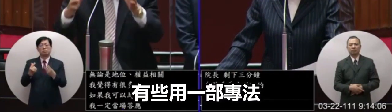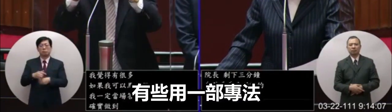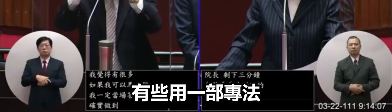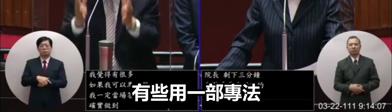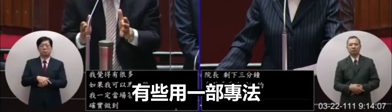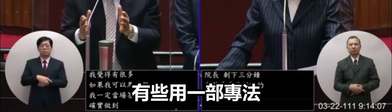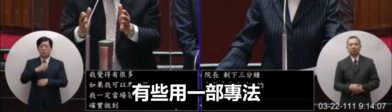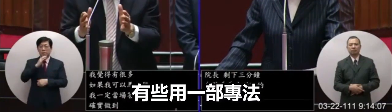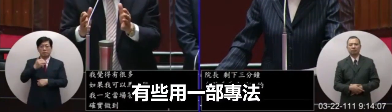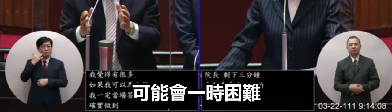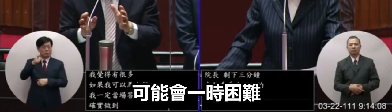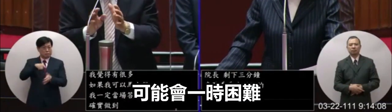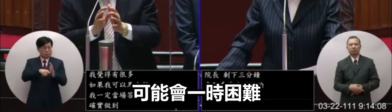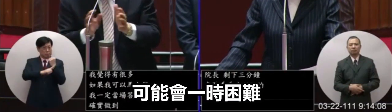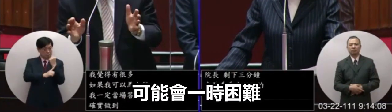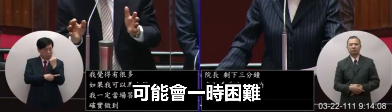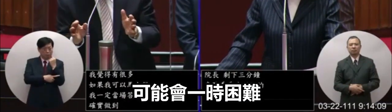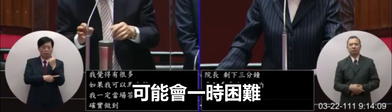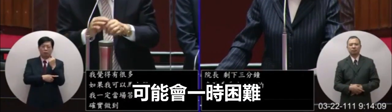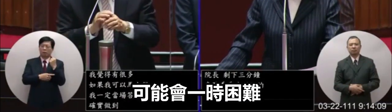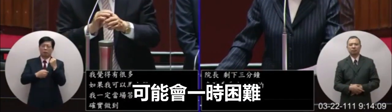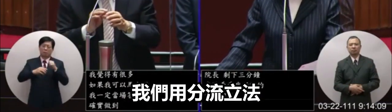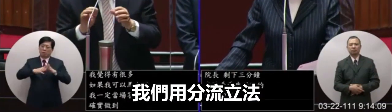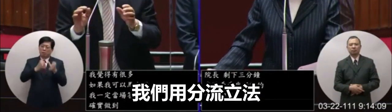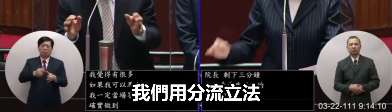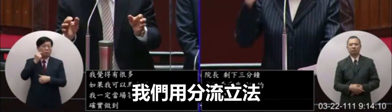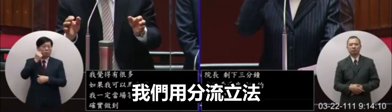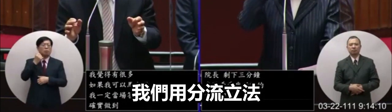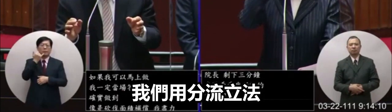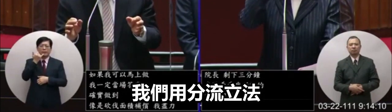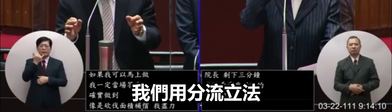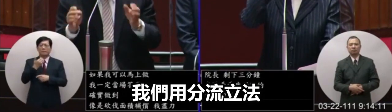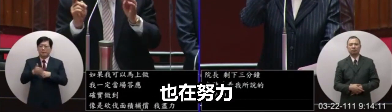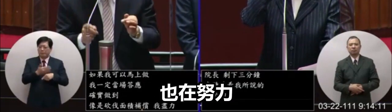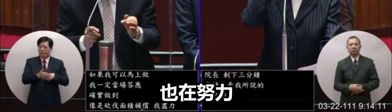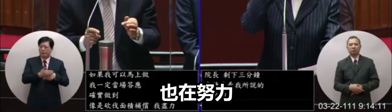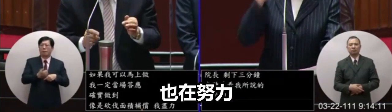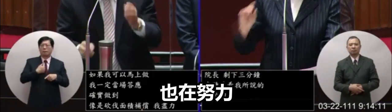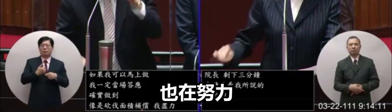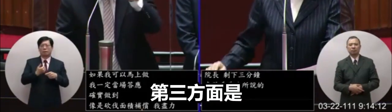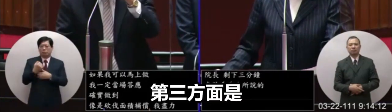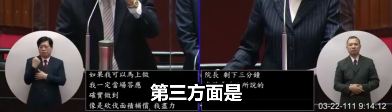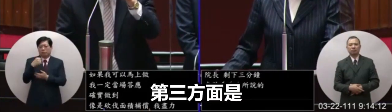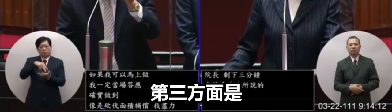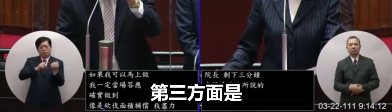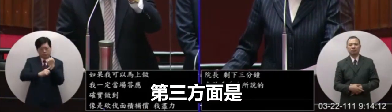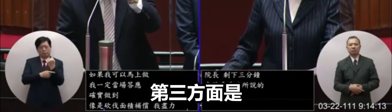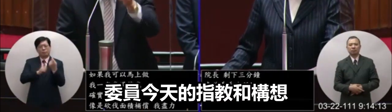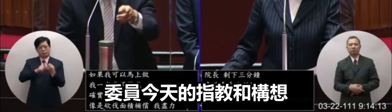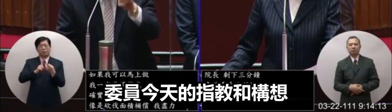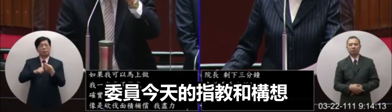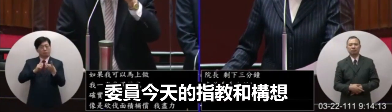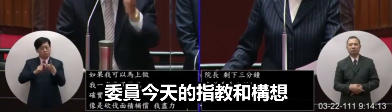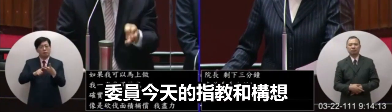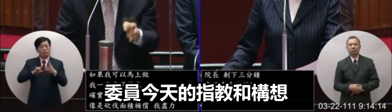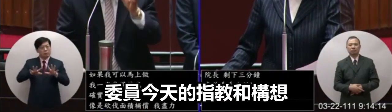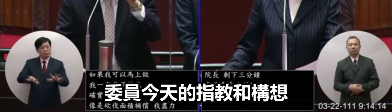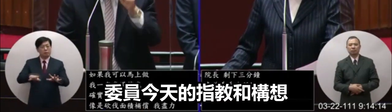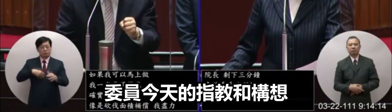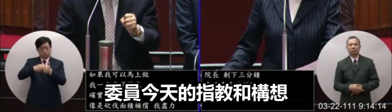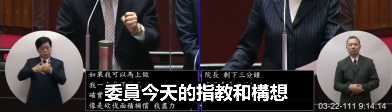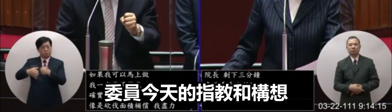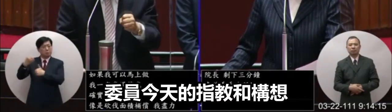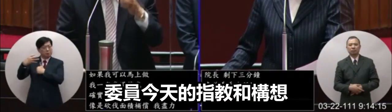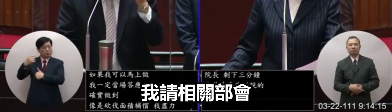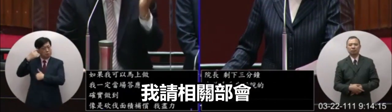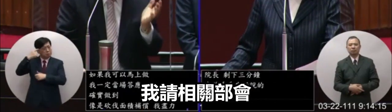些用一部专法可能会一时困难，我们用分流立法也在努力。第三方面是委员今天的指教